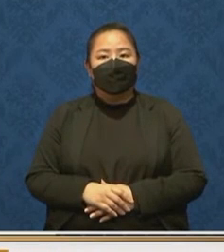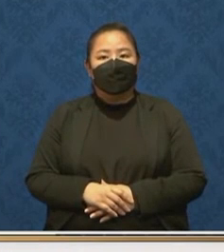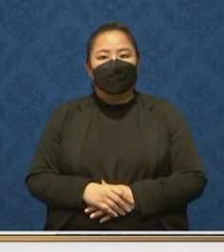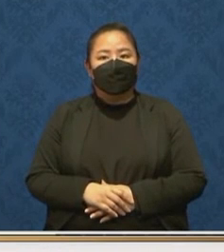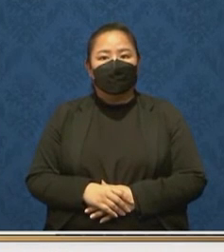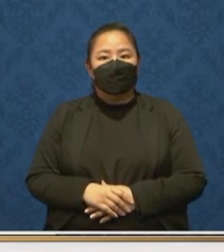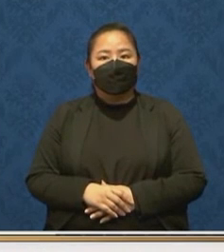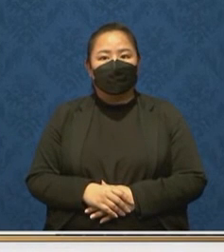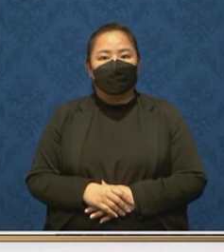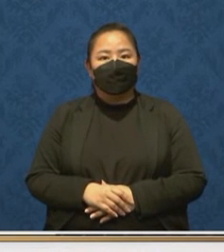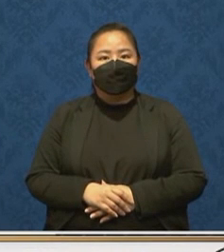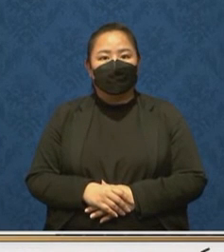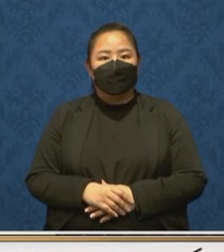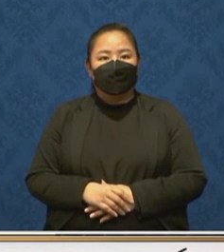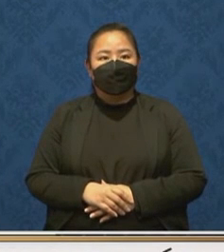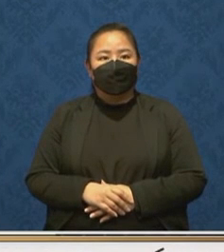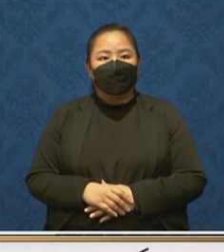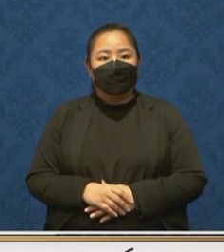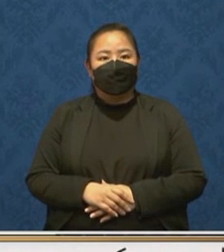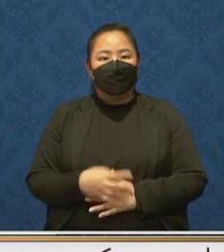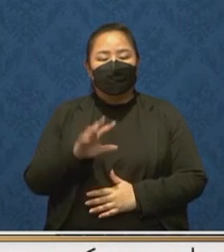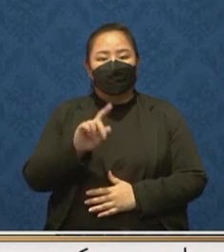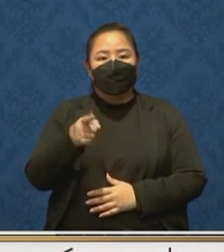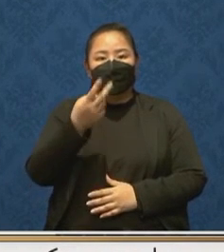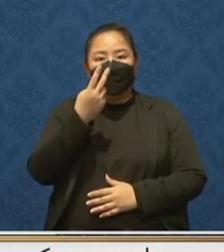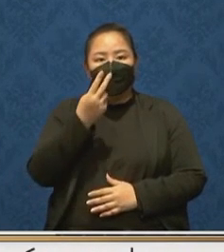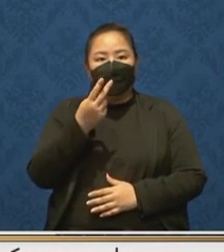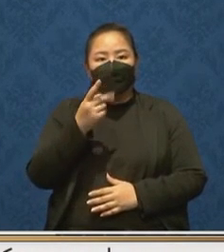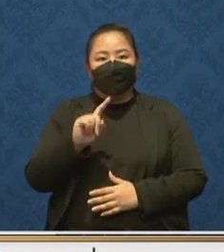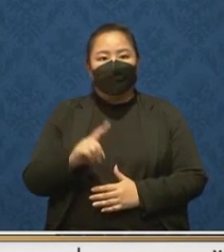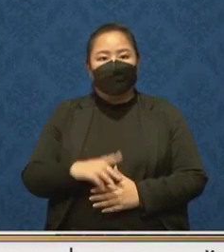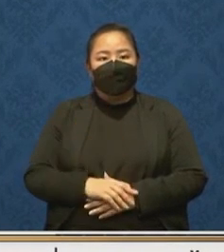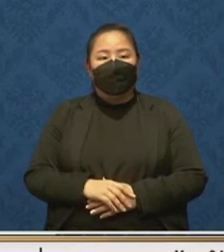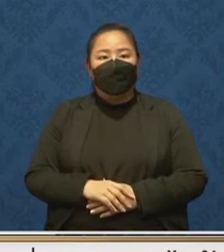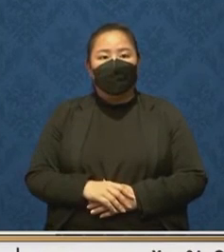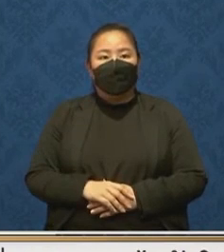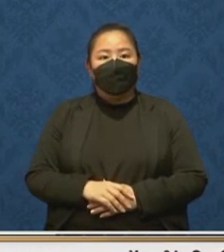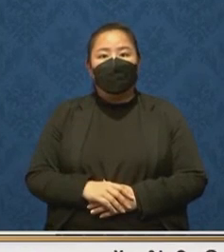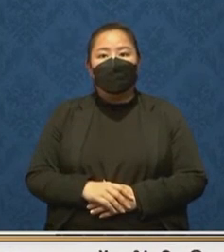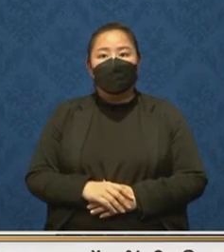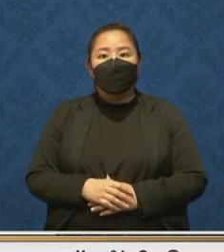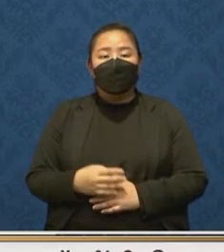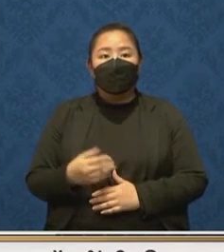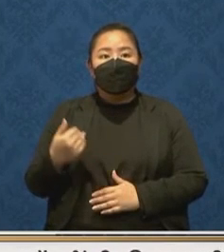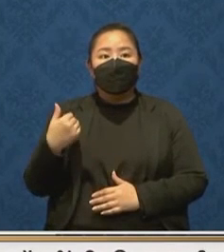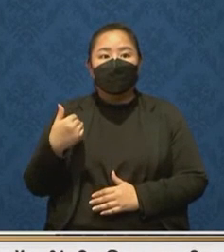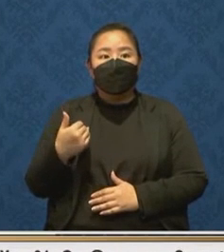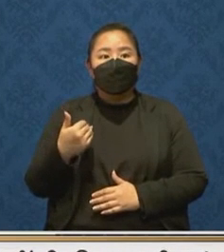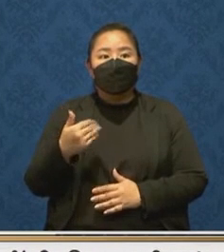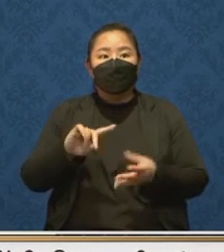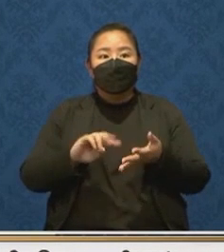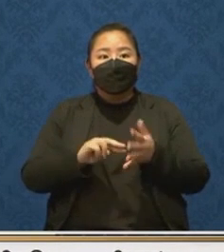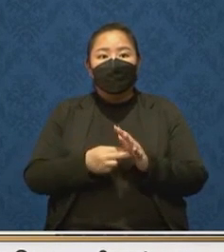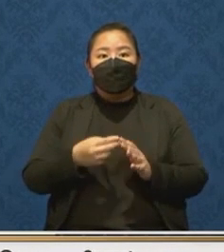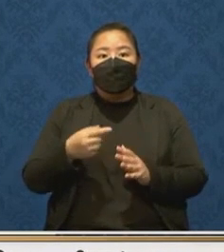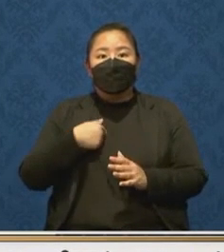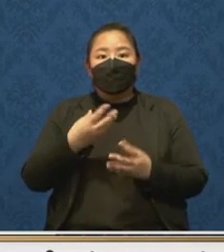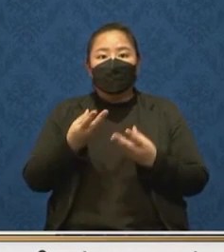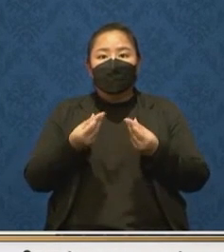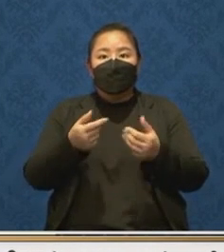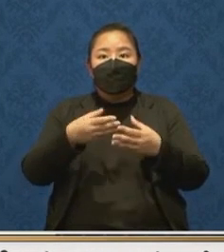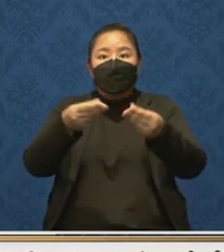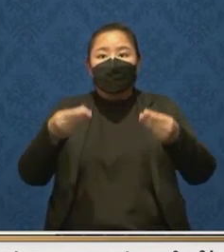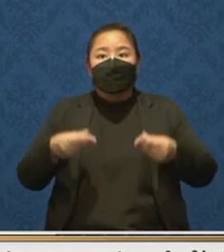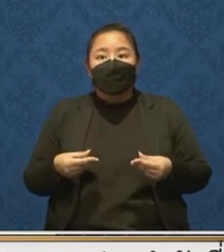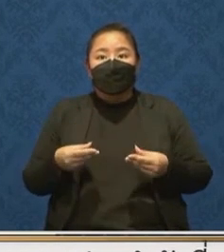รัฐบาลคุมตัวเลขนั้ถามดูละเอียดเราจะเห็นว่าระยะ 1 เดือนที่ผ่านมามีการรายงานว่ามี